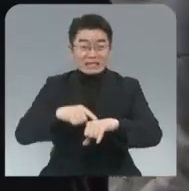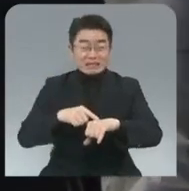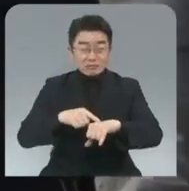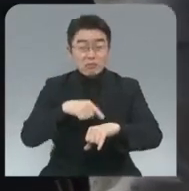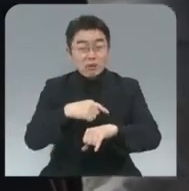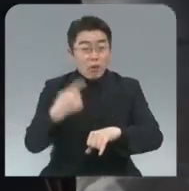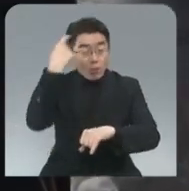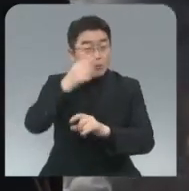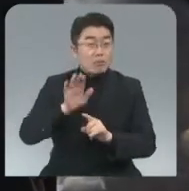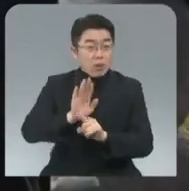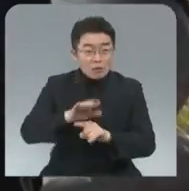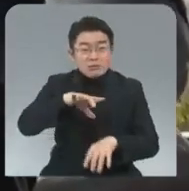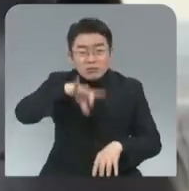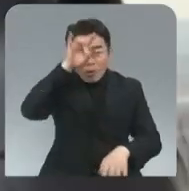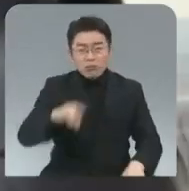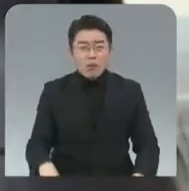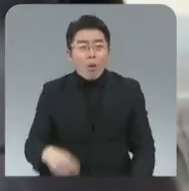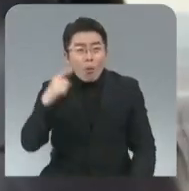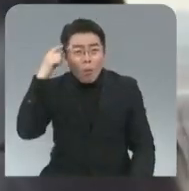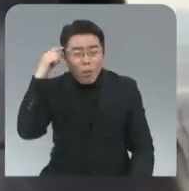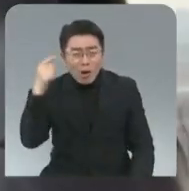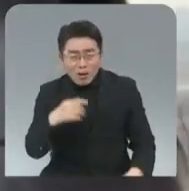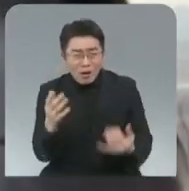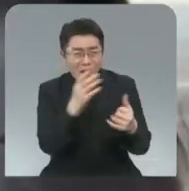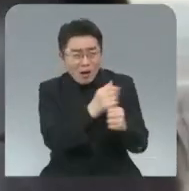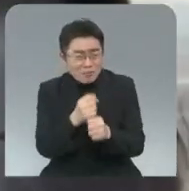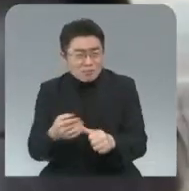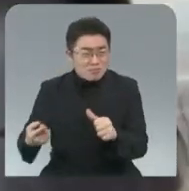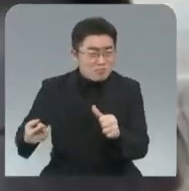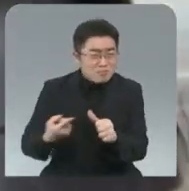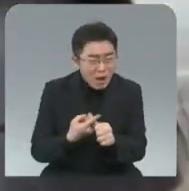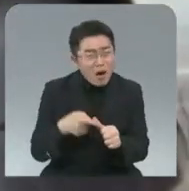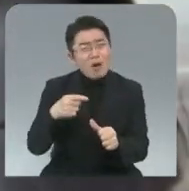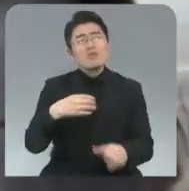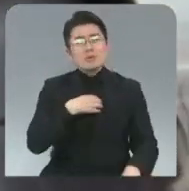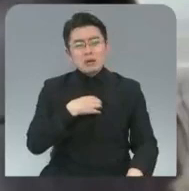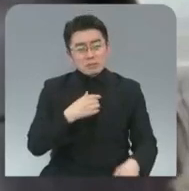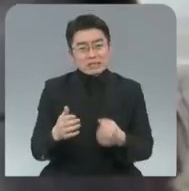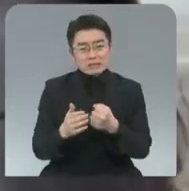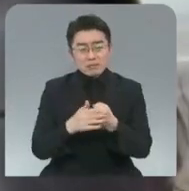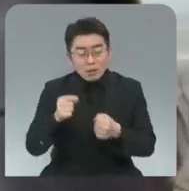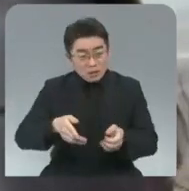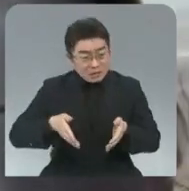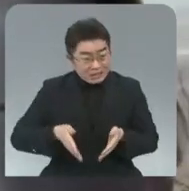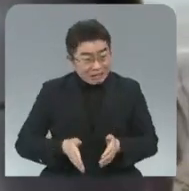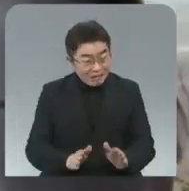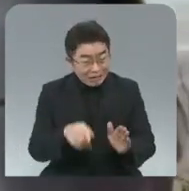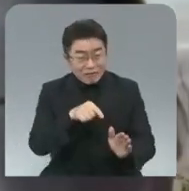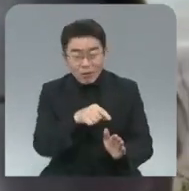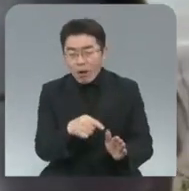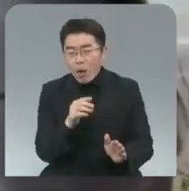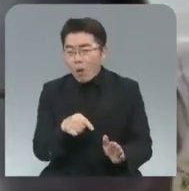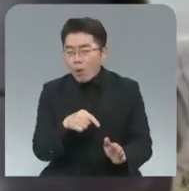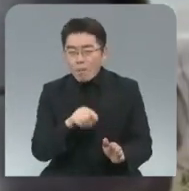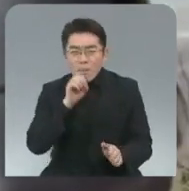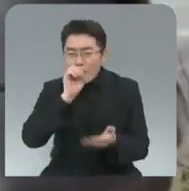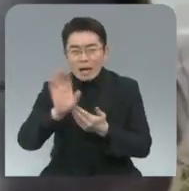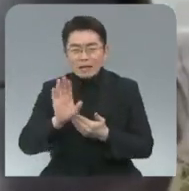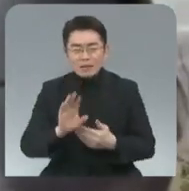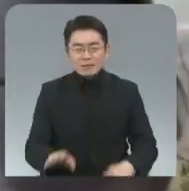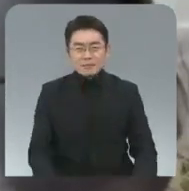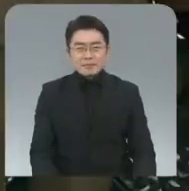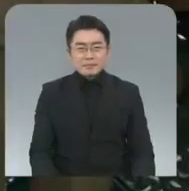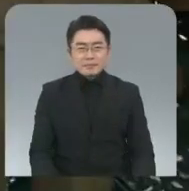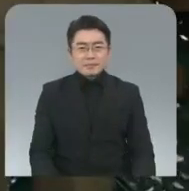dirahasiakan untuk perlindungan dari berbagai ancaman seperti penculikan dan pembunuhan dilaporkan bahwa pemimpin Kim jong-an memiliki tiga